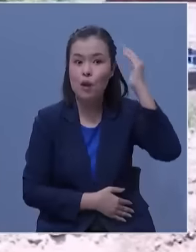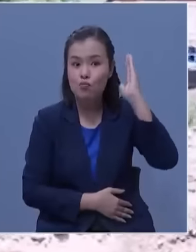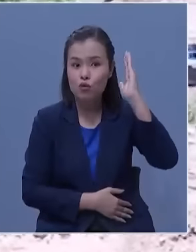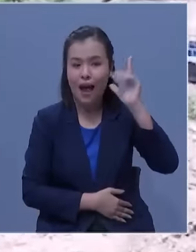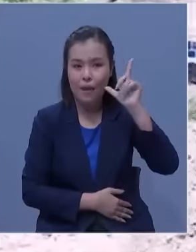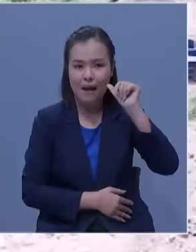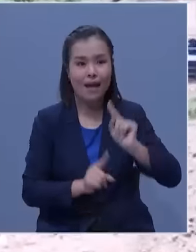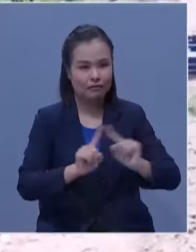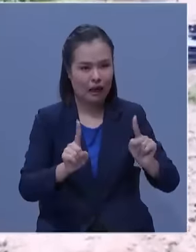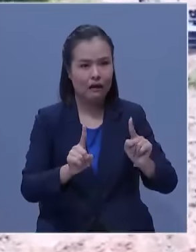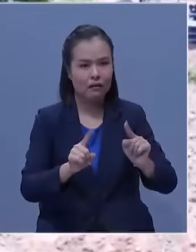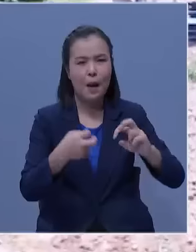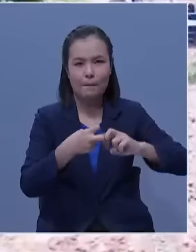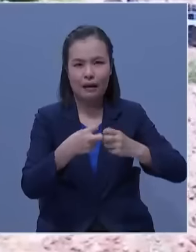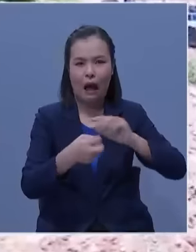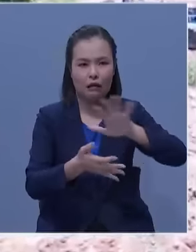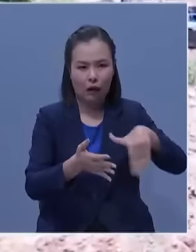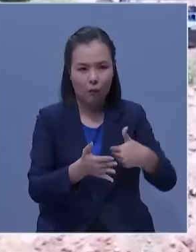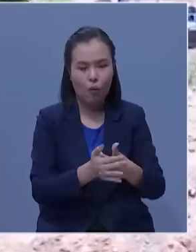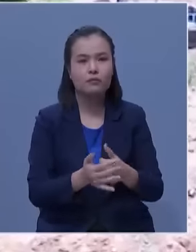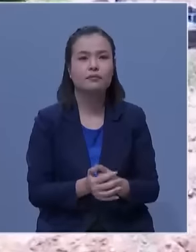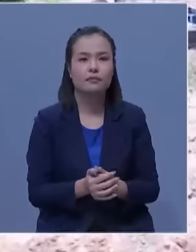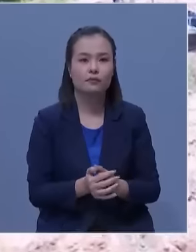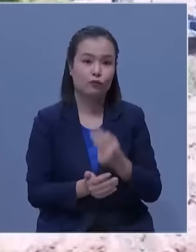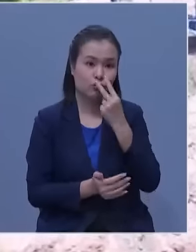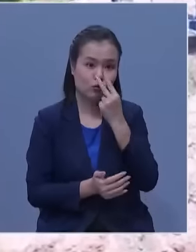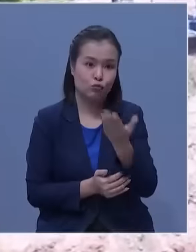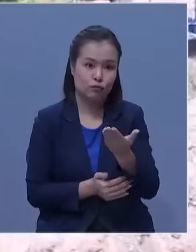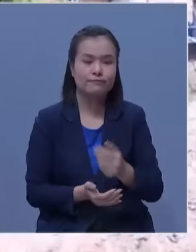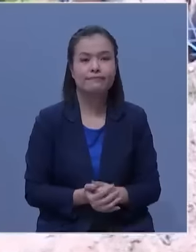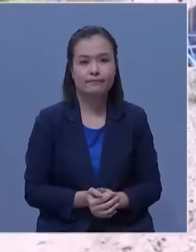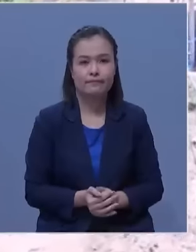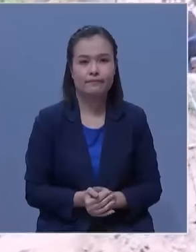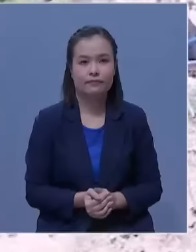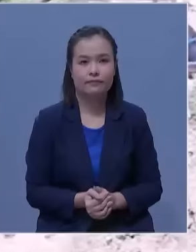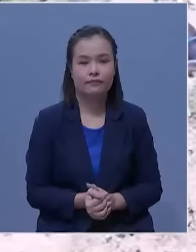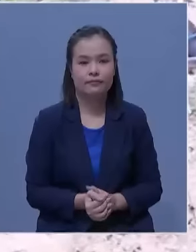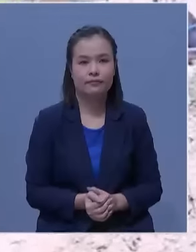างมารดาคนนี้แหละเป็นต้นเหตุของเรื่องราวทั้งหมดเดี๋ยวติดตามความคืบหน้ากันต่อไปนะครับ